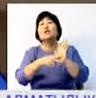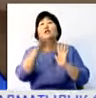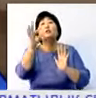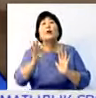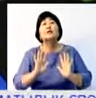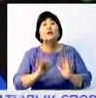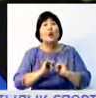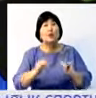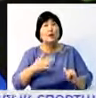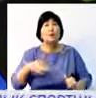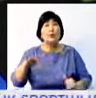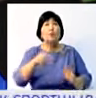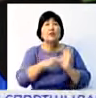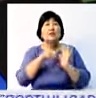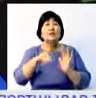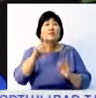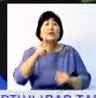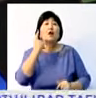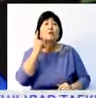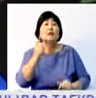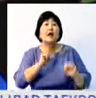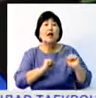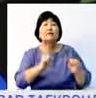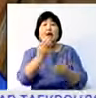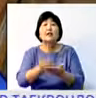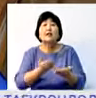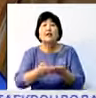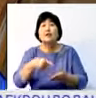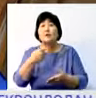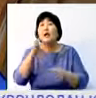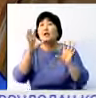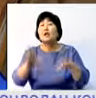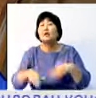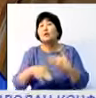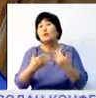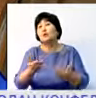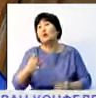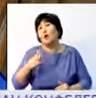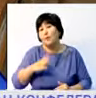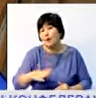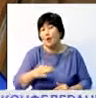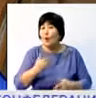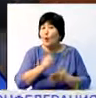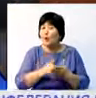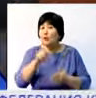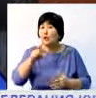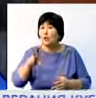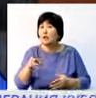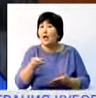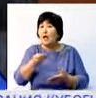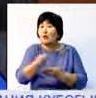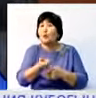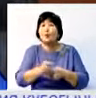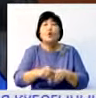өсіпті. Ал біздің облыста 7000 адамға бір ғана адвокат кеңес беріп, заңдық көмек көрсетуге мәжбүр. Оған себеп үміткерлер үшін кіру жарналарының